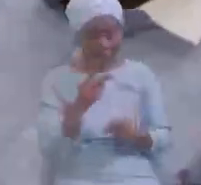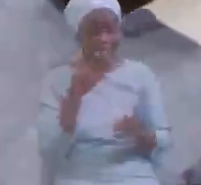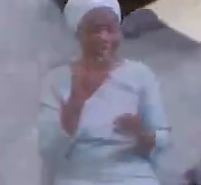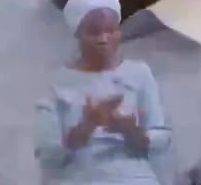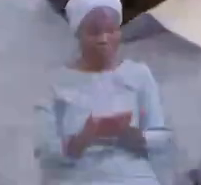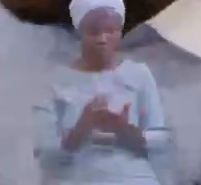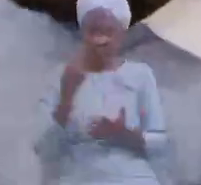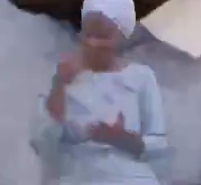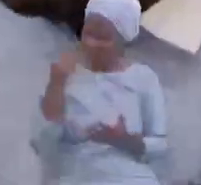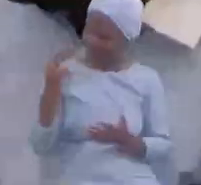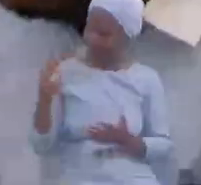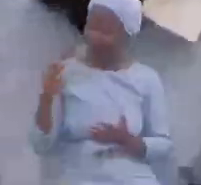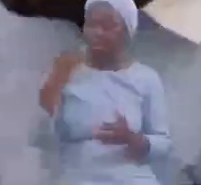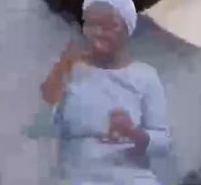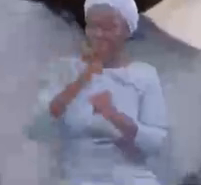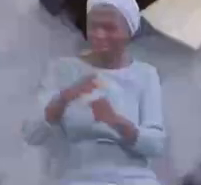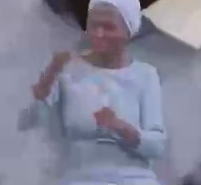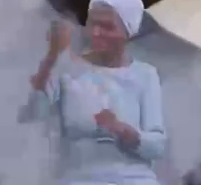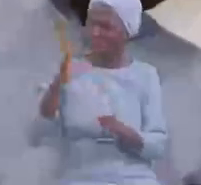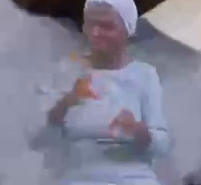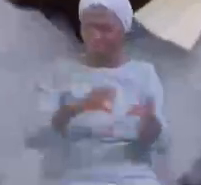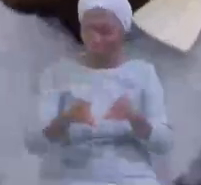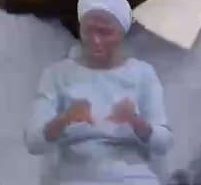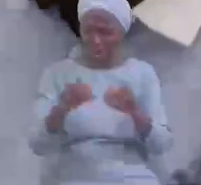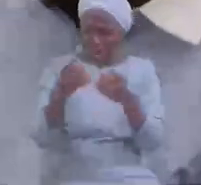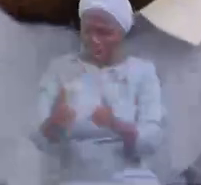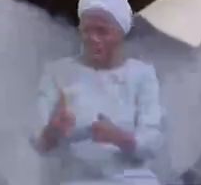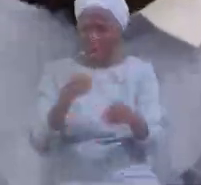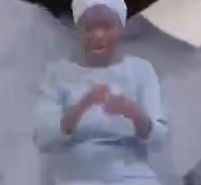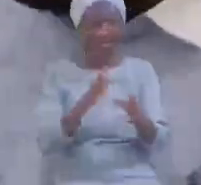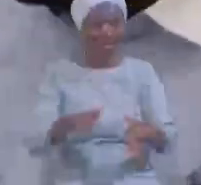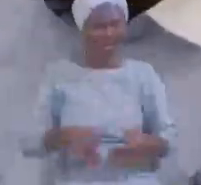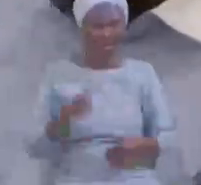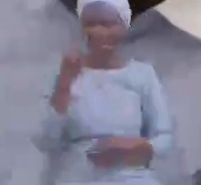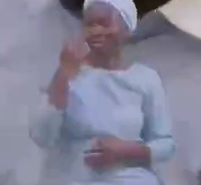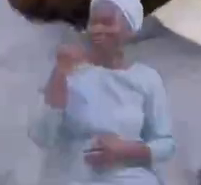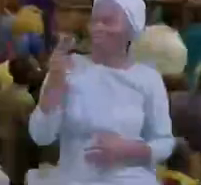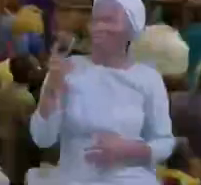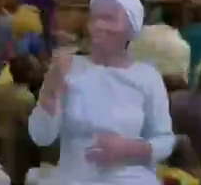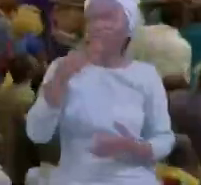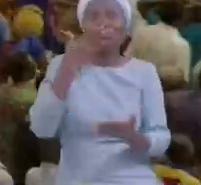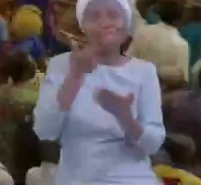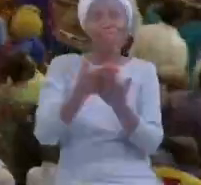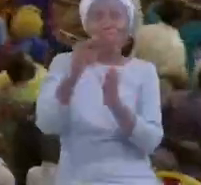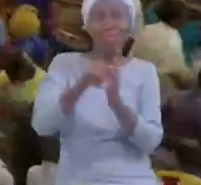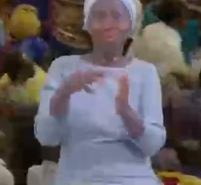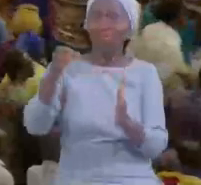Voyez les promesses accomplies dans votre vie. Voyez la bonté de Dieu accomplie dans votre